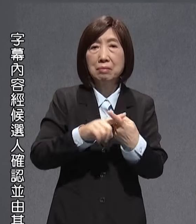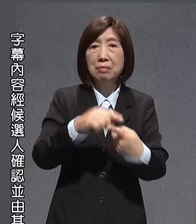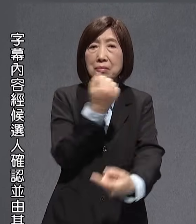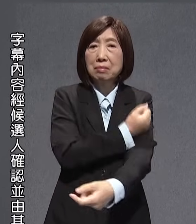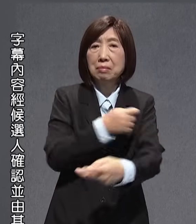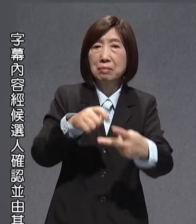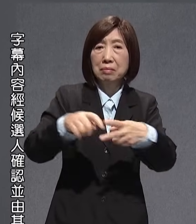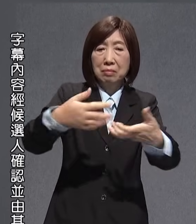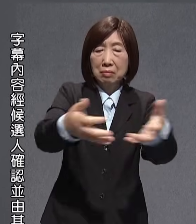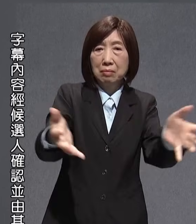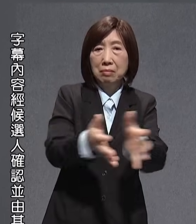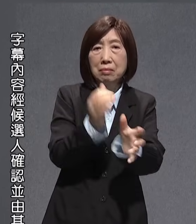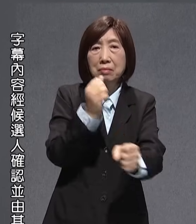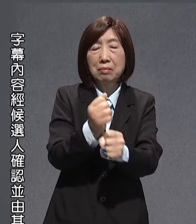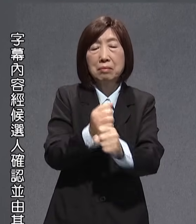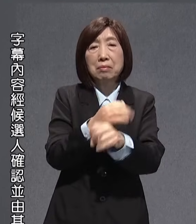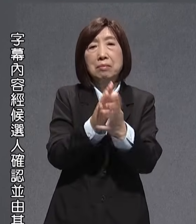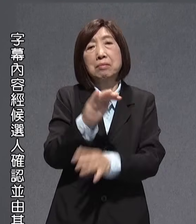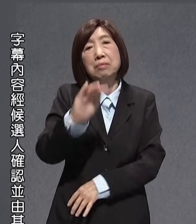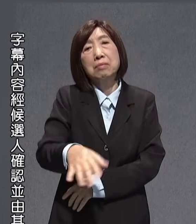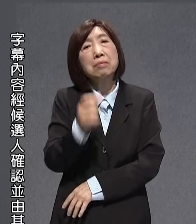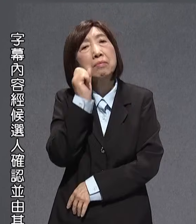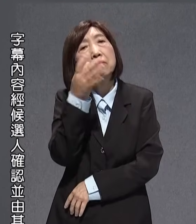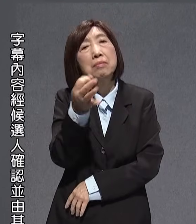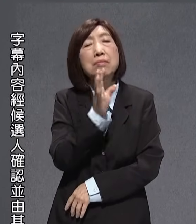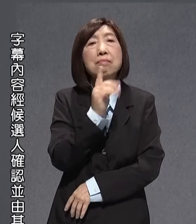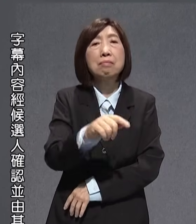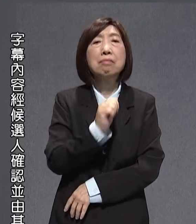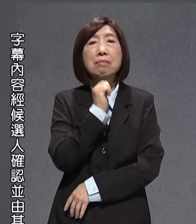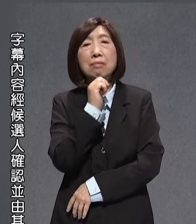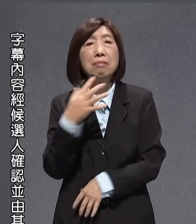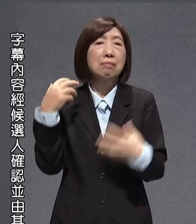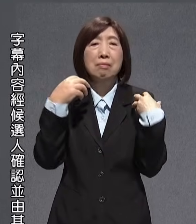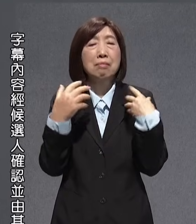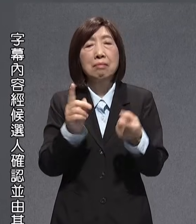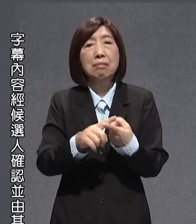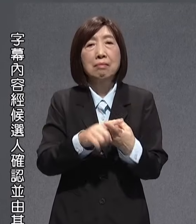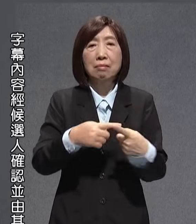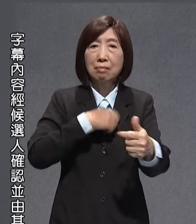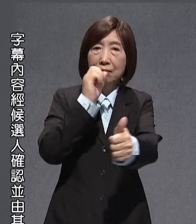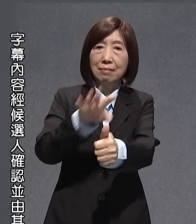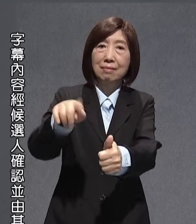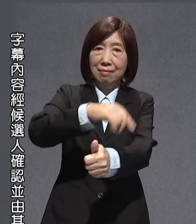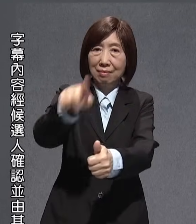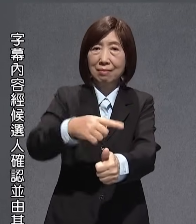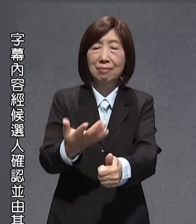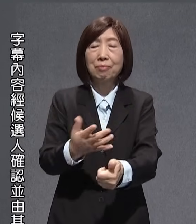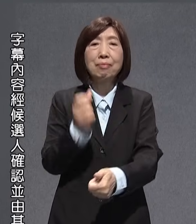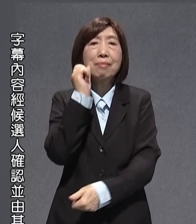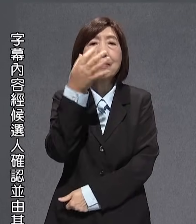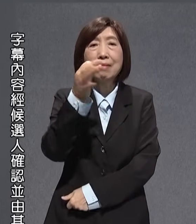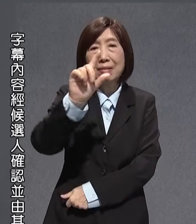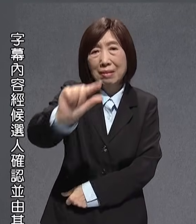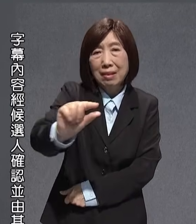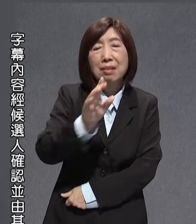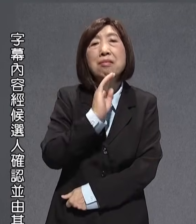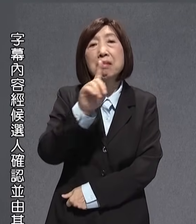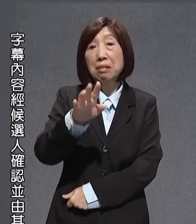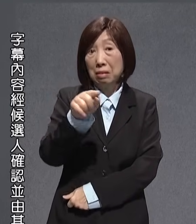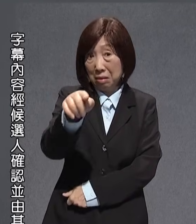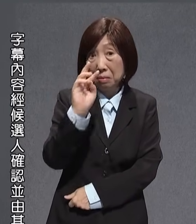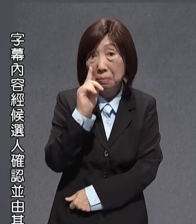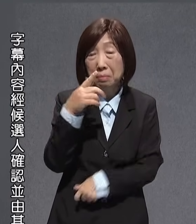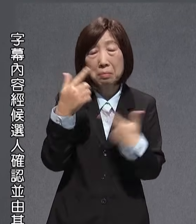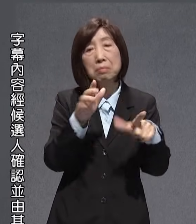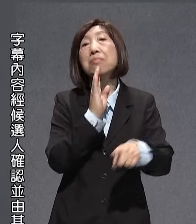地里面打转。台湾人低薪穷忙，我要告诉大家，低薪穷忙不是你的错，这是因